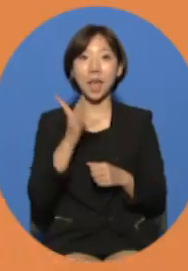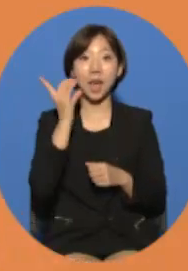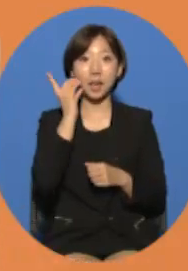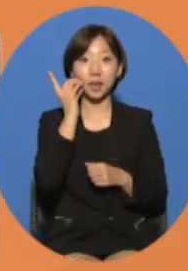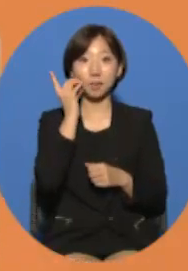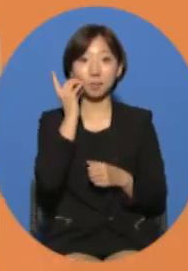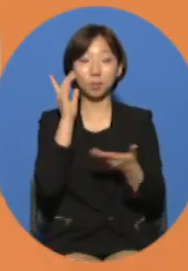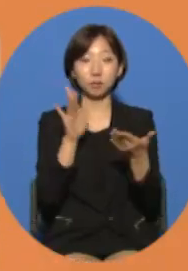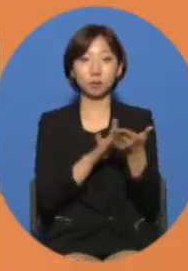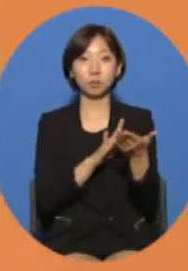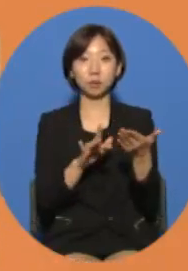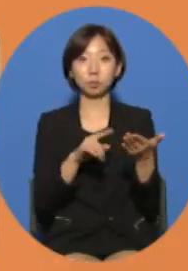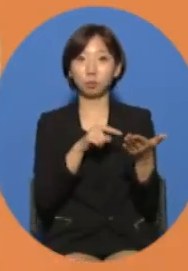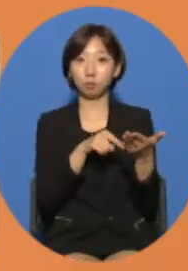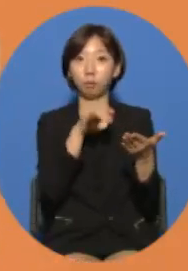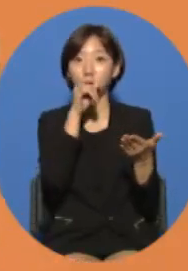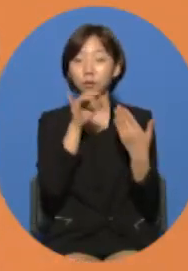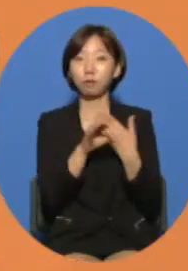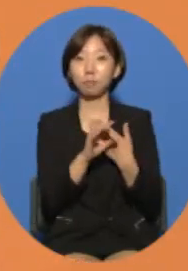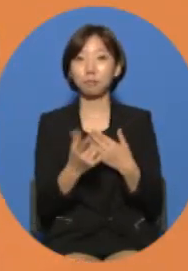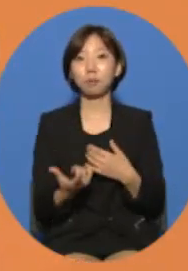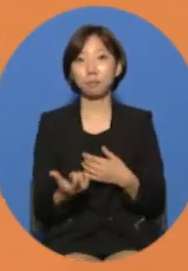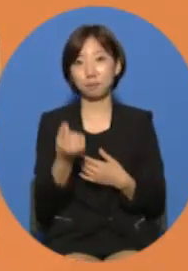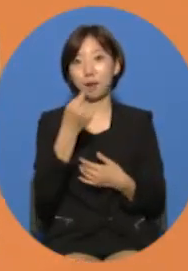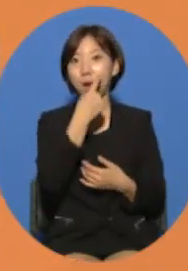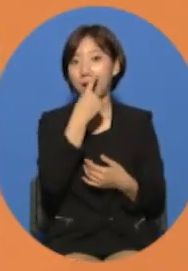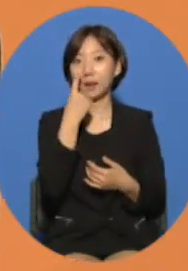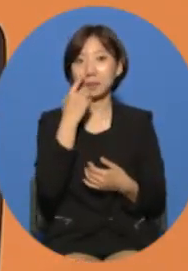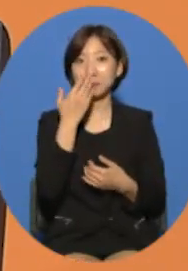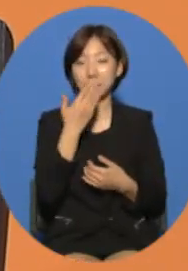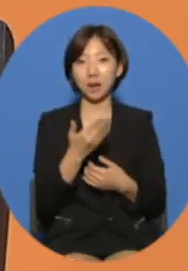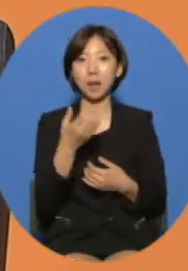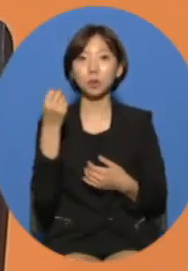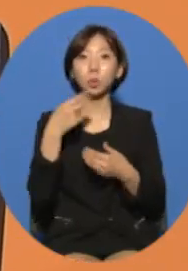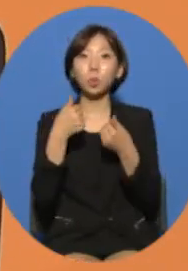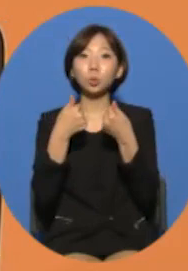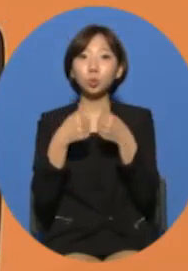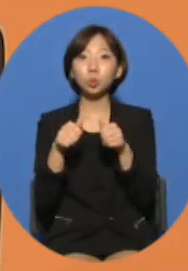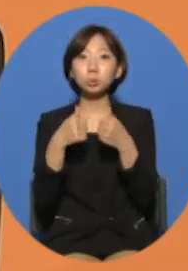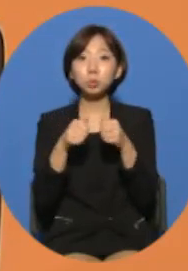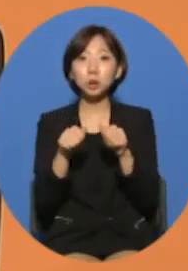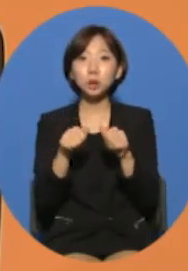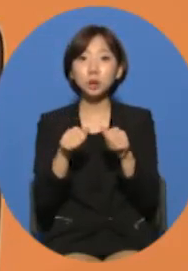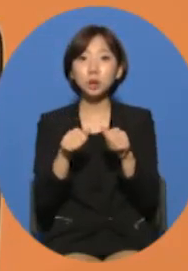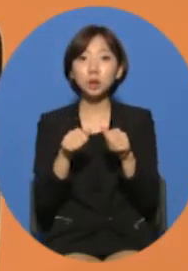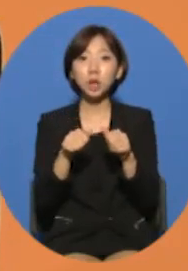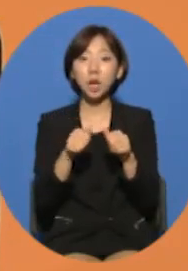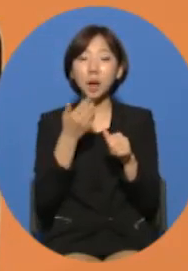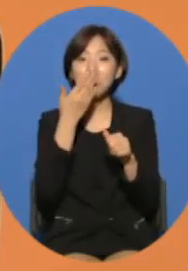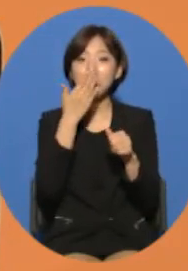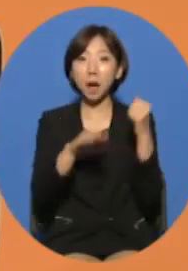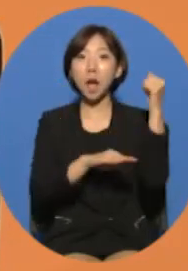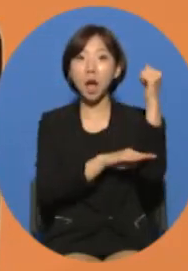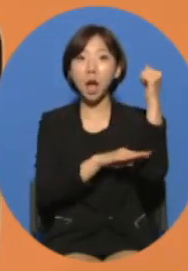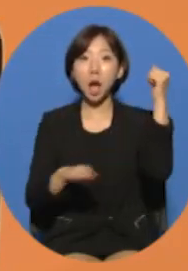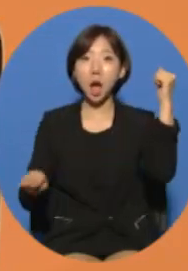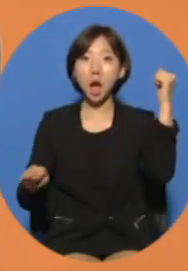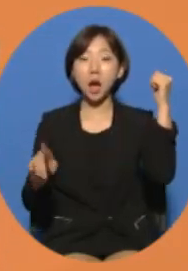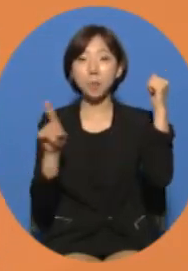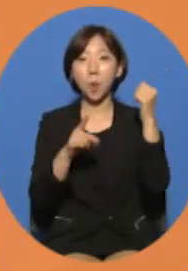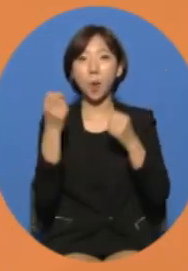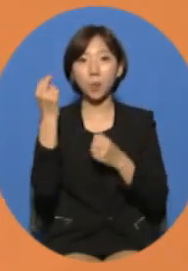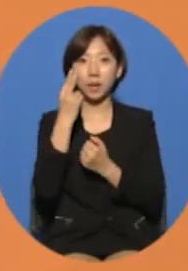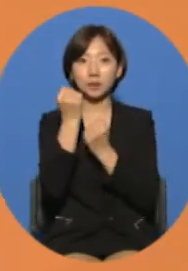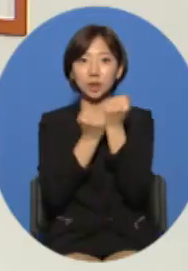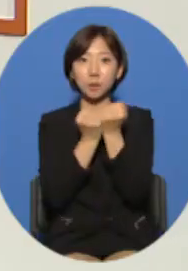바로 확인이 가능하겠네요. 그렇습니다. 그렇죠. 자, 네. 그리고 신분증은 어떤 신분증이 유효한지에 대해서도 좀 설명을 해 주세요. 다시 한번 설명을